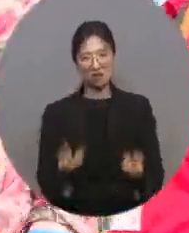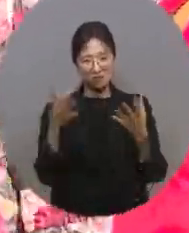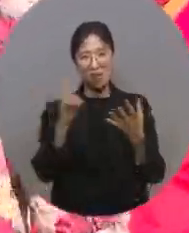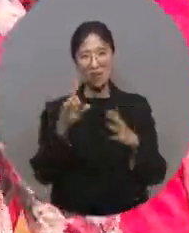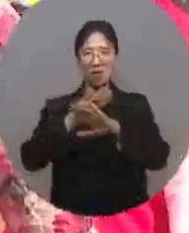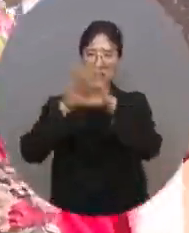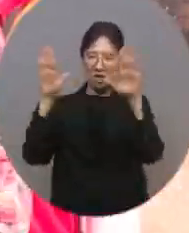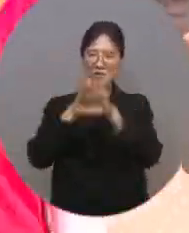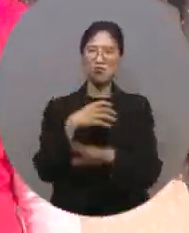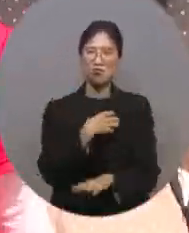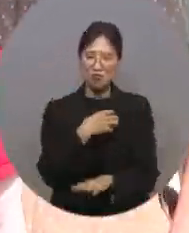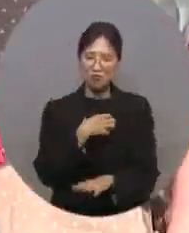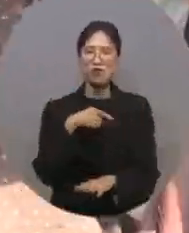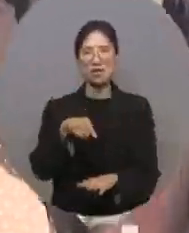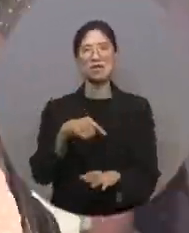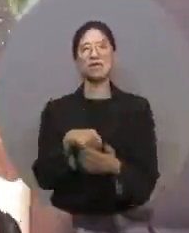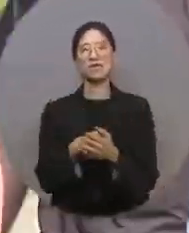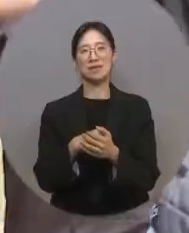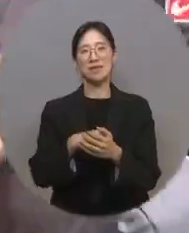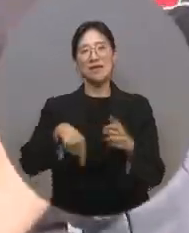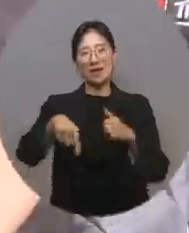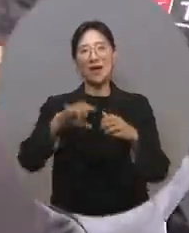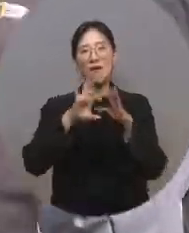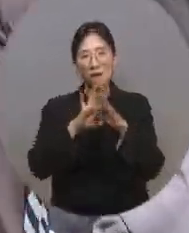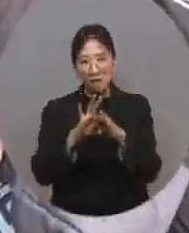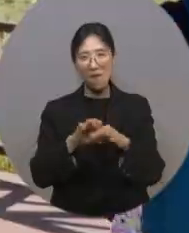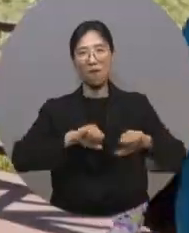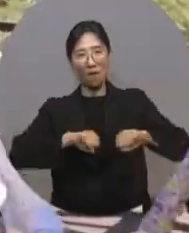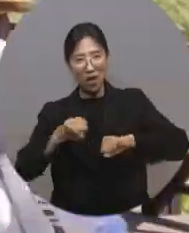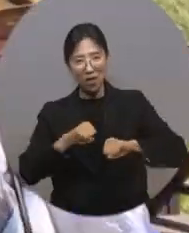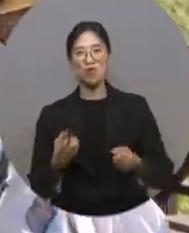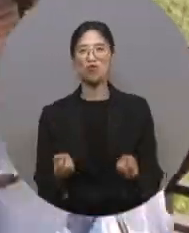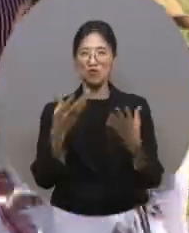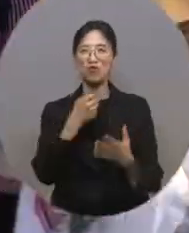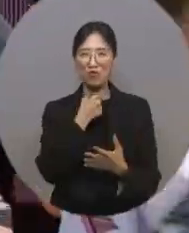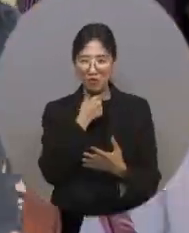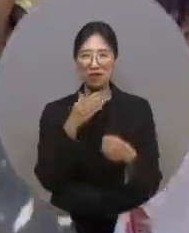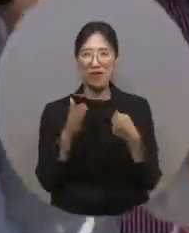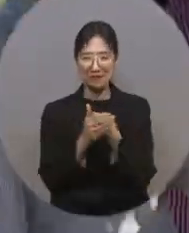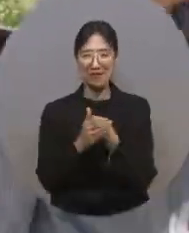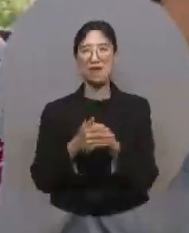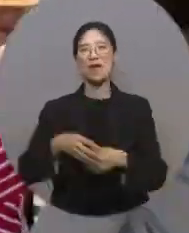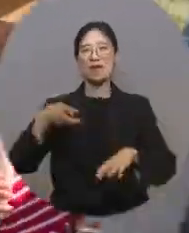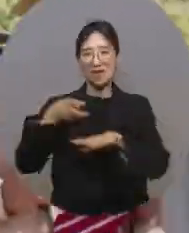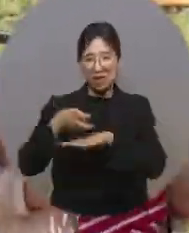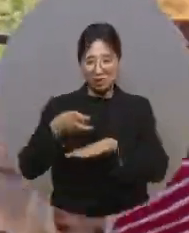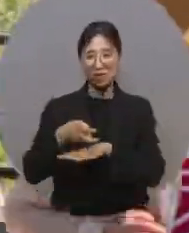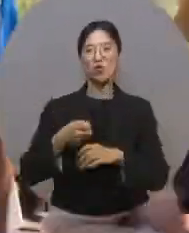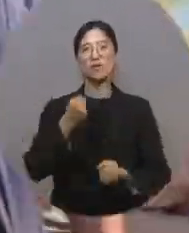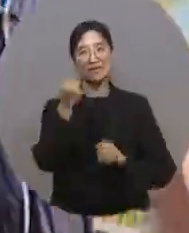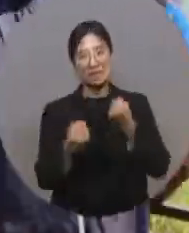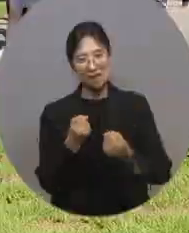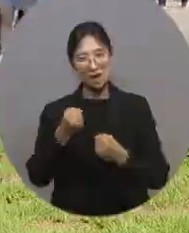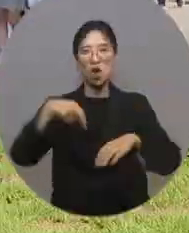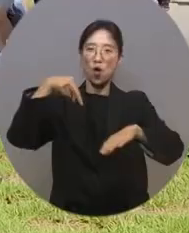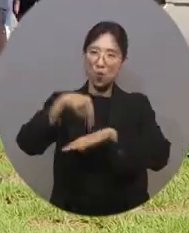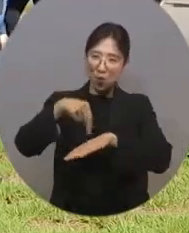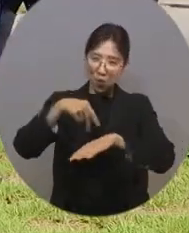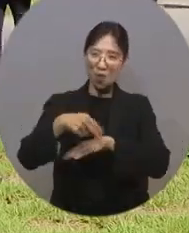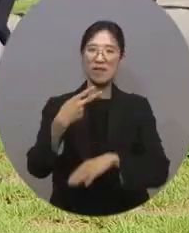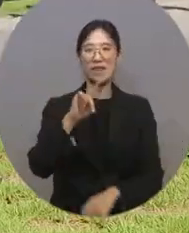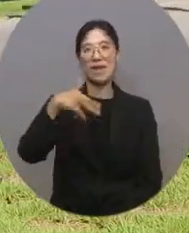기후위기에 대응하는 시민 생태축전으로 개최하고자 대중교통, 자전거, 보행, 대자보